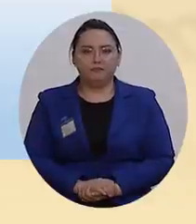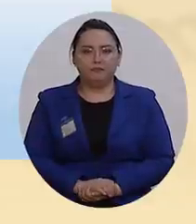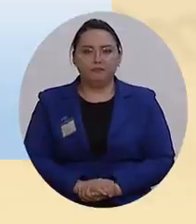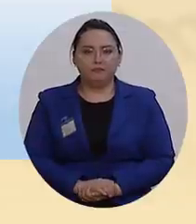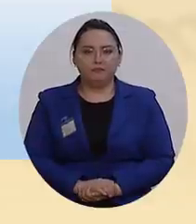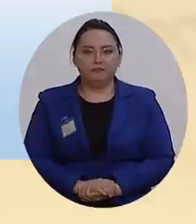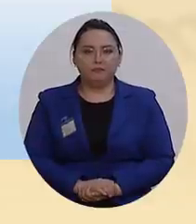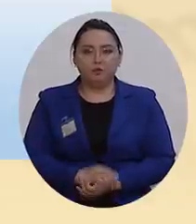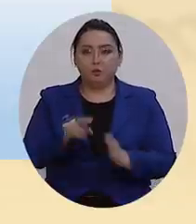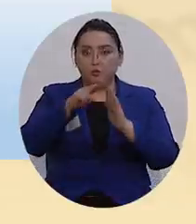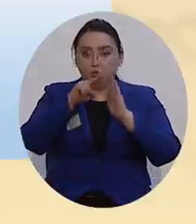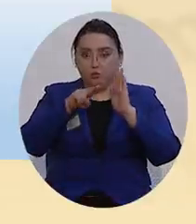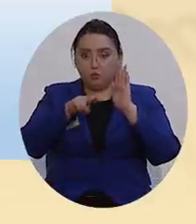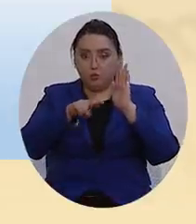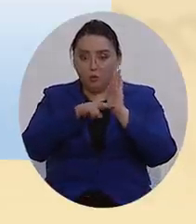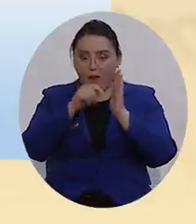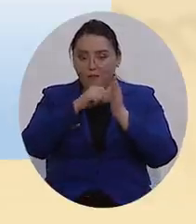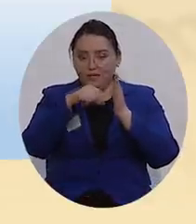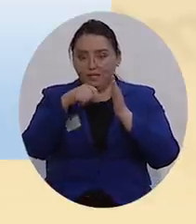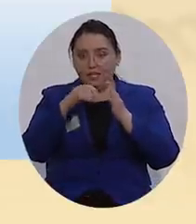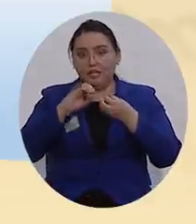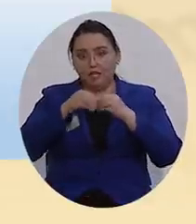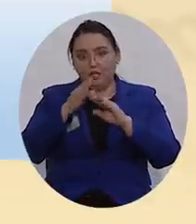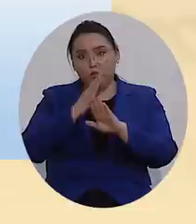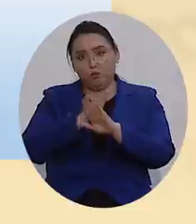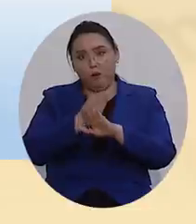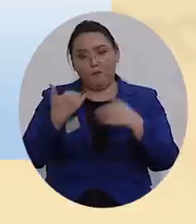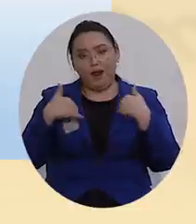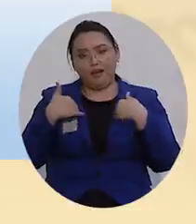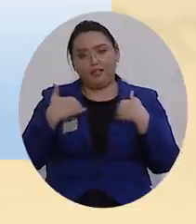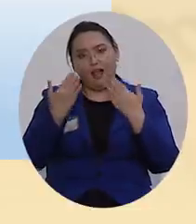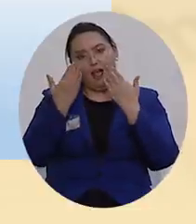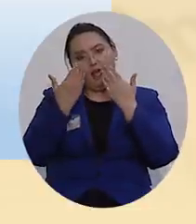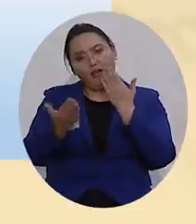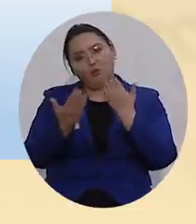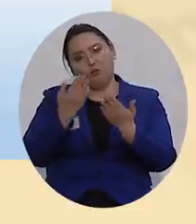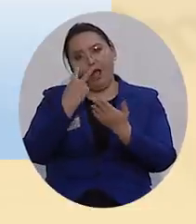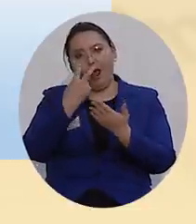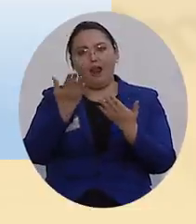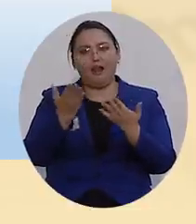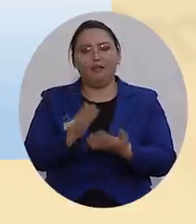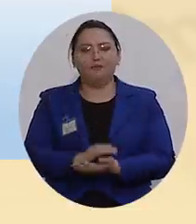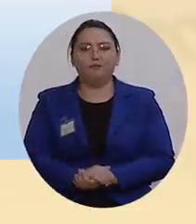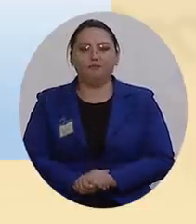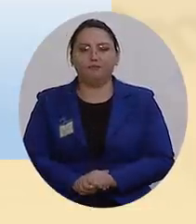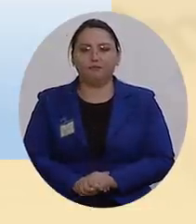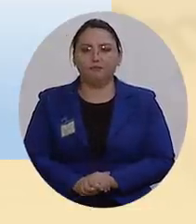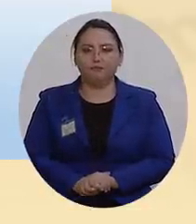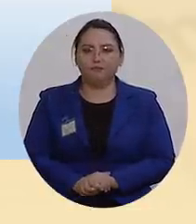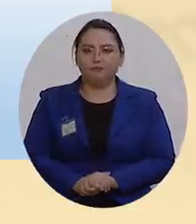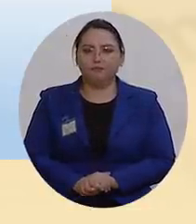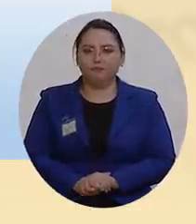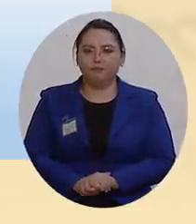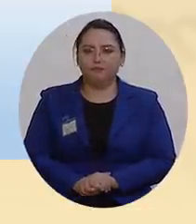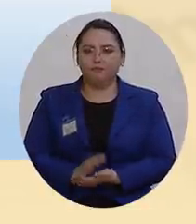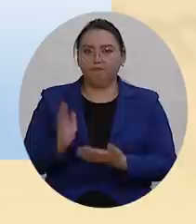За, дүрмийнхаа тулгуур бичиглэлийг хийсэн бол багшийнхаа хийсэн тулгуур зөвхөн тулгаарай. За, Б, Д, Р, С, Н,